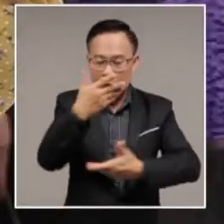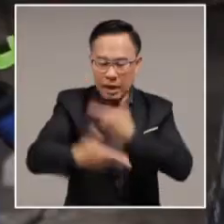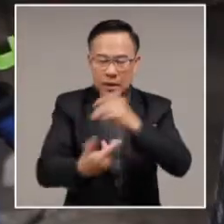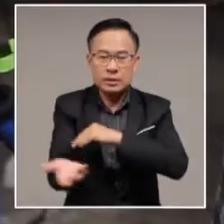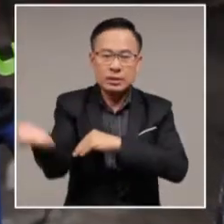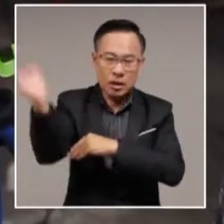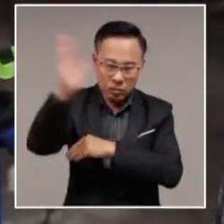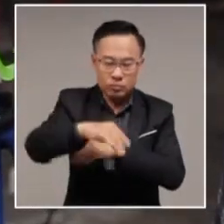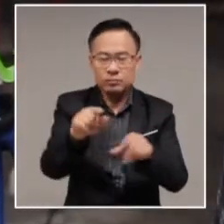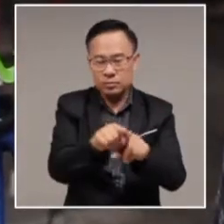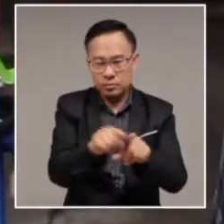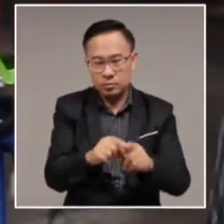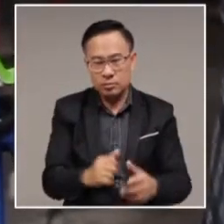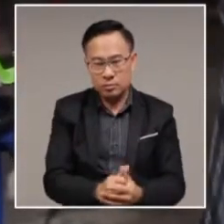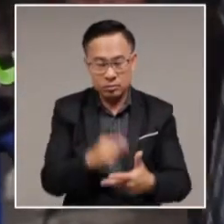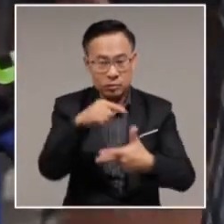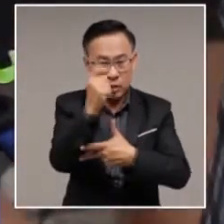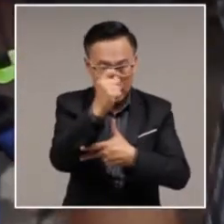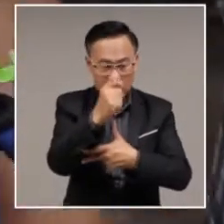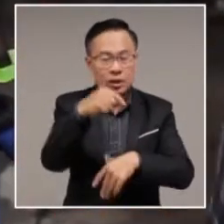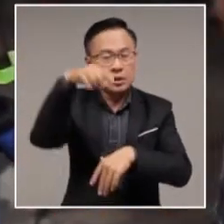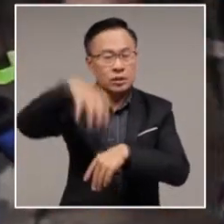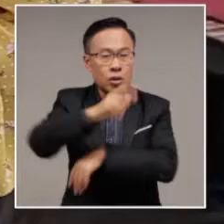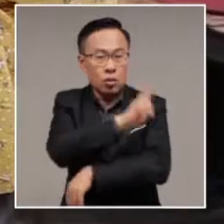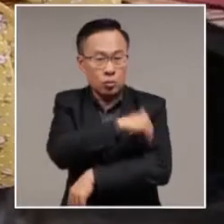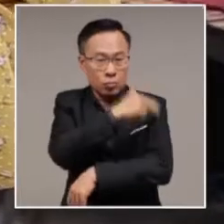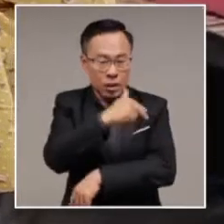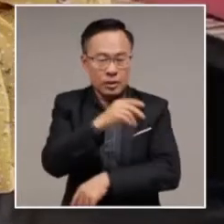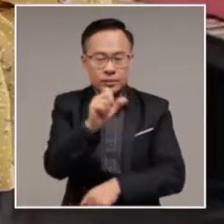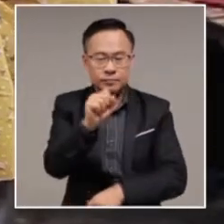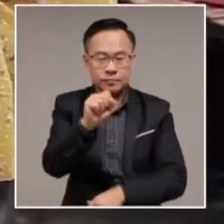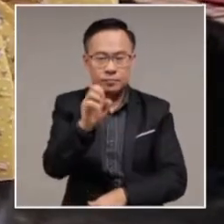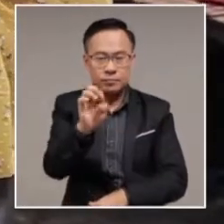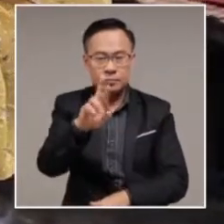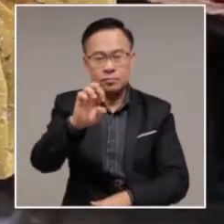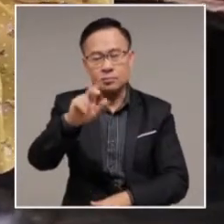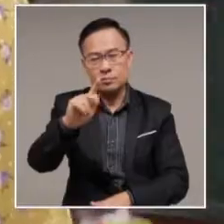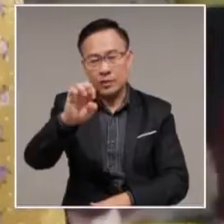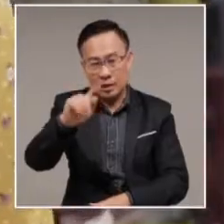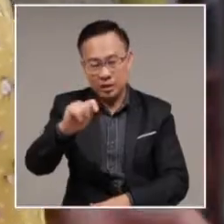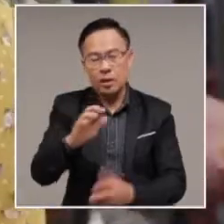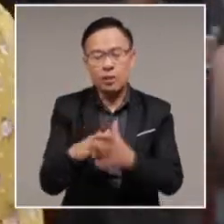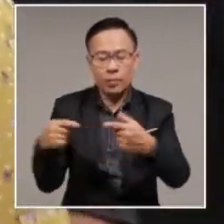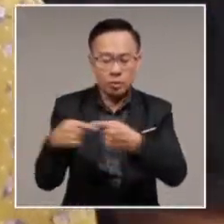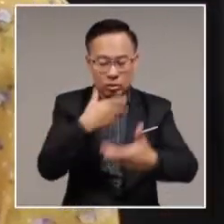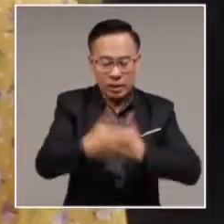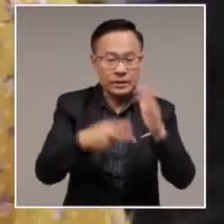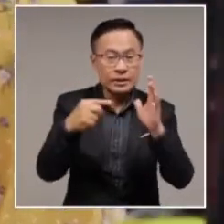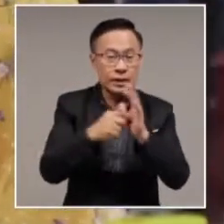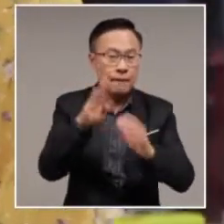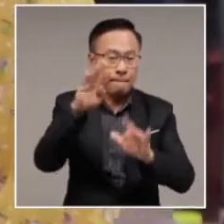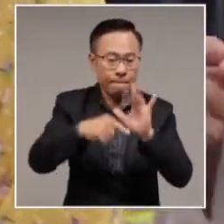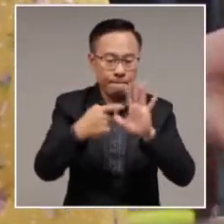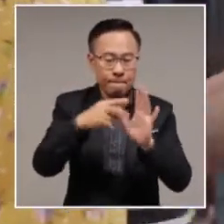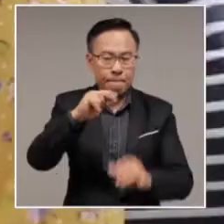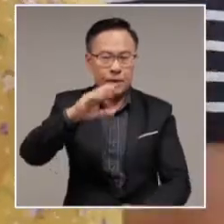ล้วเราก็ไปต่อที่นัดบ้านฉางแต่นัดบ้านฉางจะจบที่2 ทุ่มครึ่งค่ะ แล้วอย่างนี้นี่คือเราขายหมดทุกงว